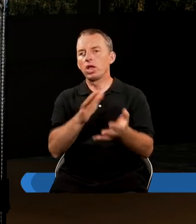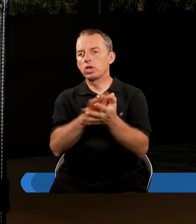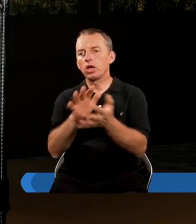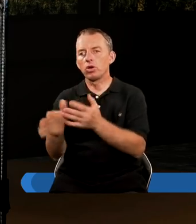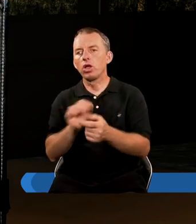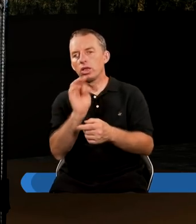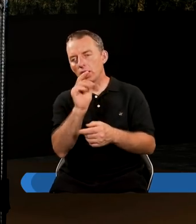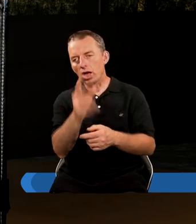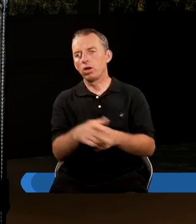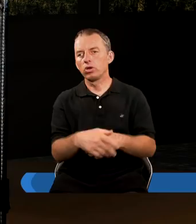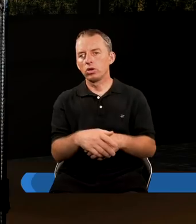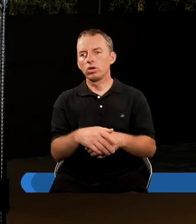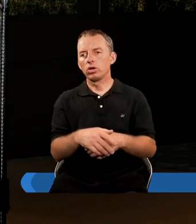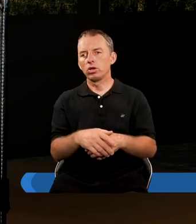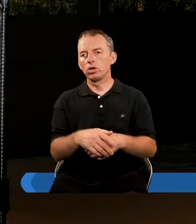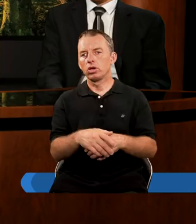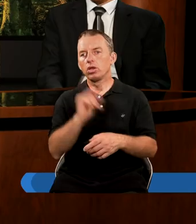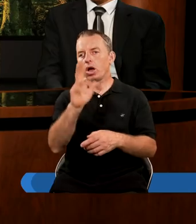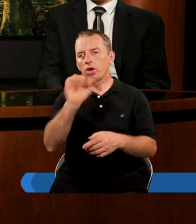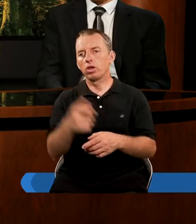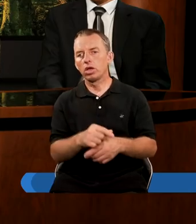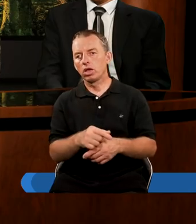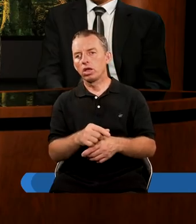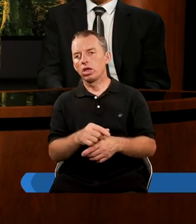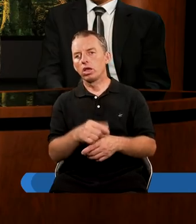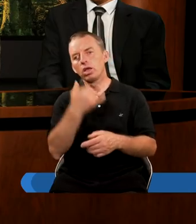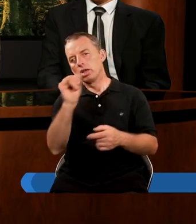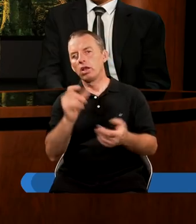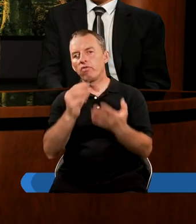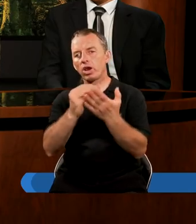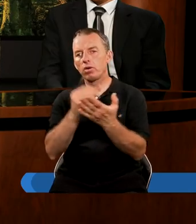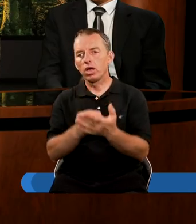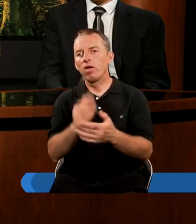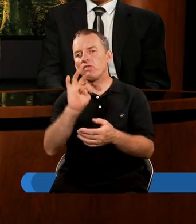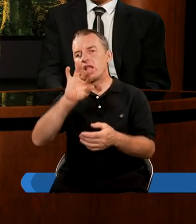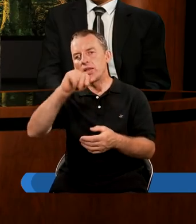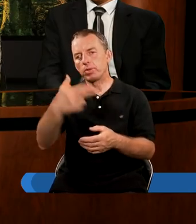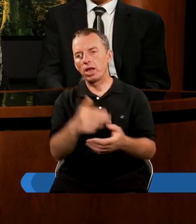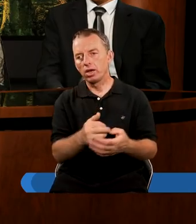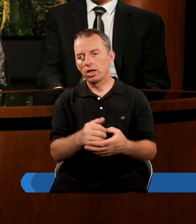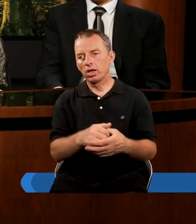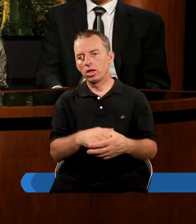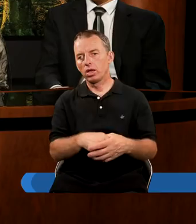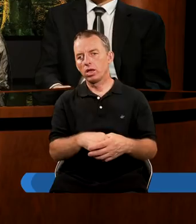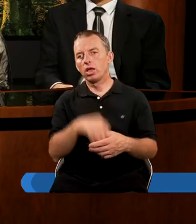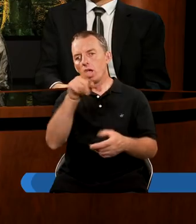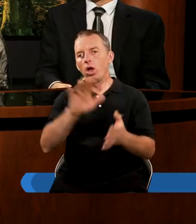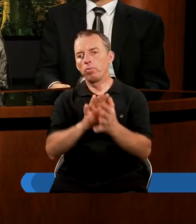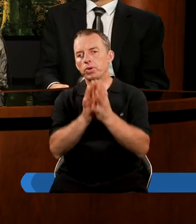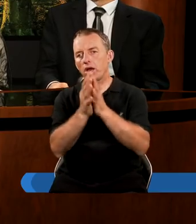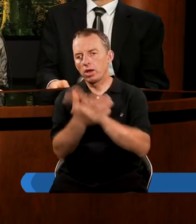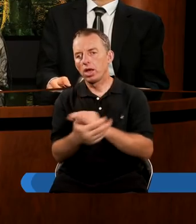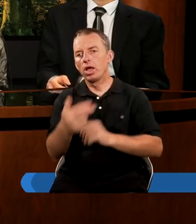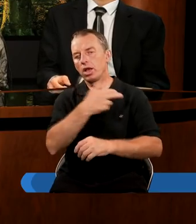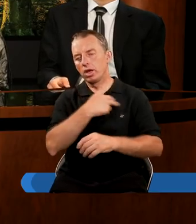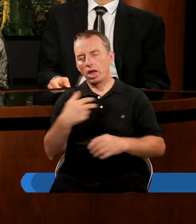Nieskażoną. Nieskażoną. Tak. List do Koryntian mówi, ale jest inny taki fragment, listu do Filipian. On przemieni